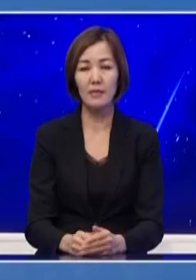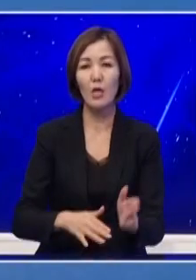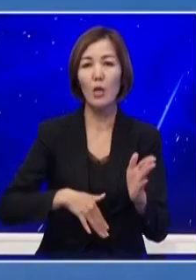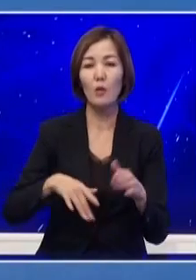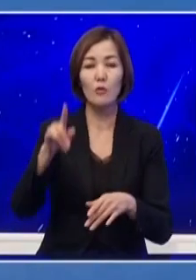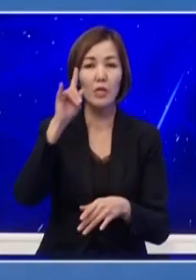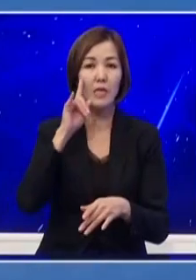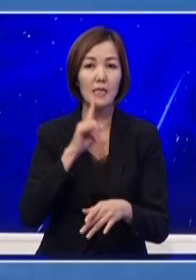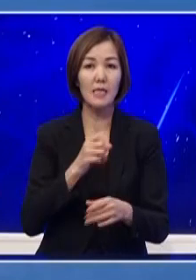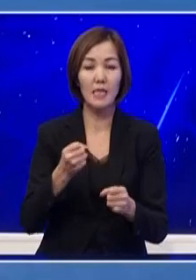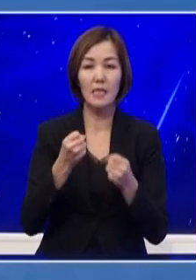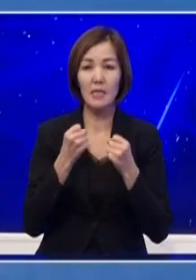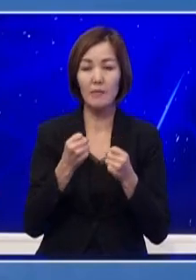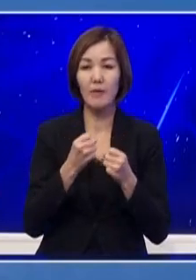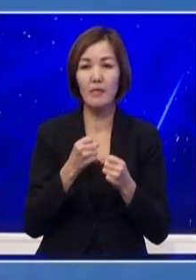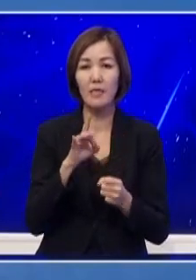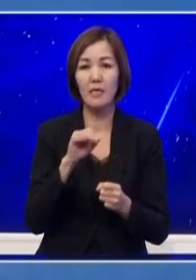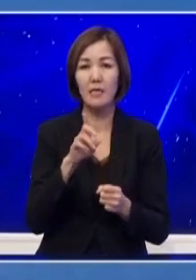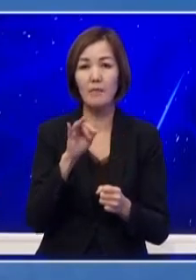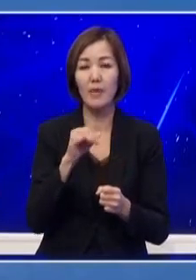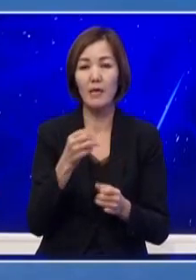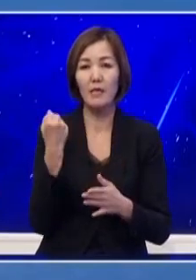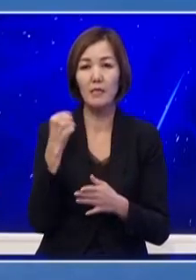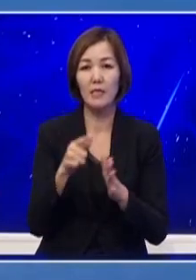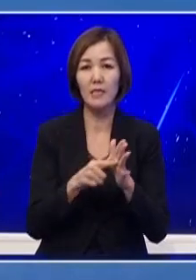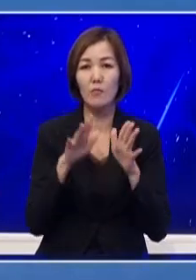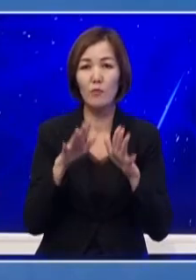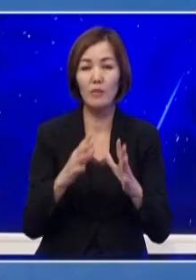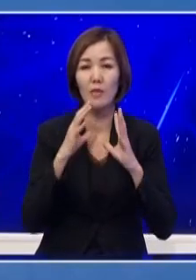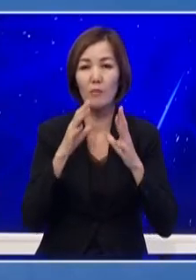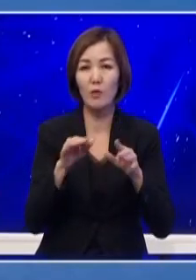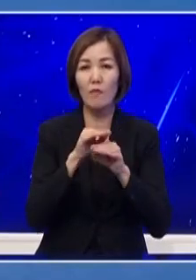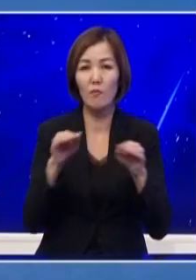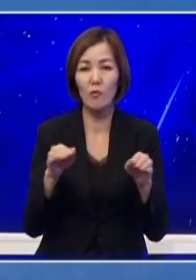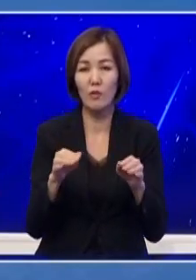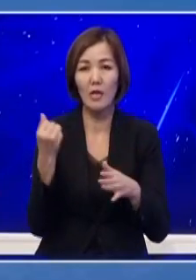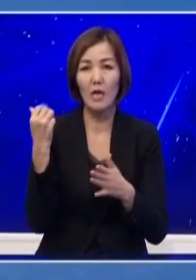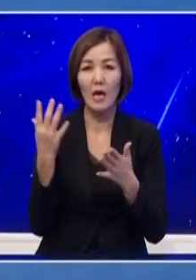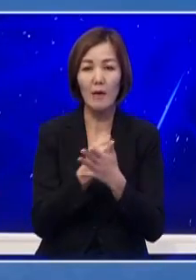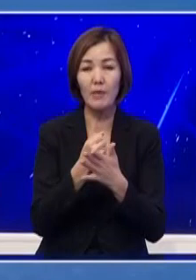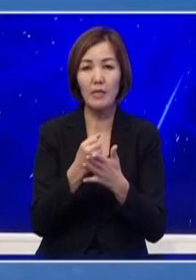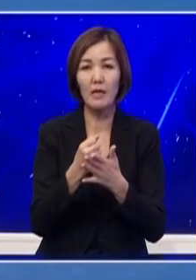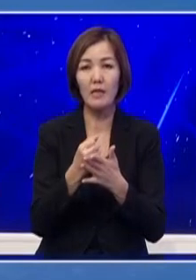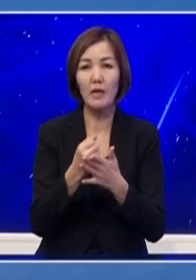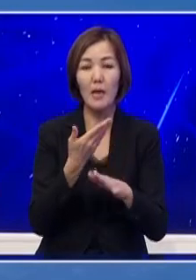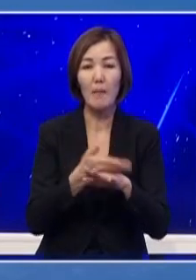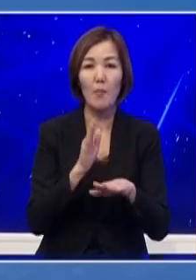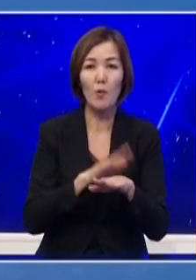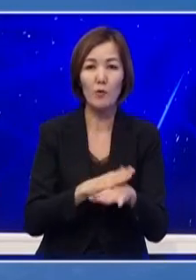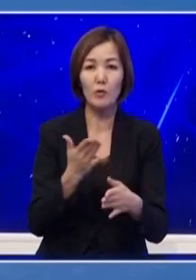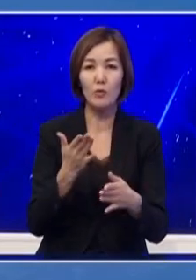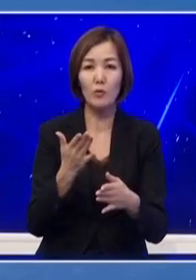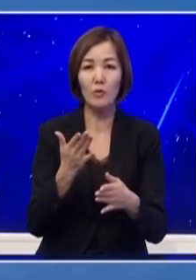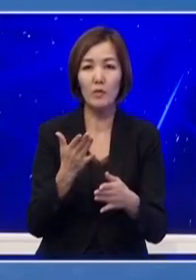Лучшая казахстанская теннисистка Елена Рыбакина, занимающая 7-е место в мировом рейтинге, обыграла польку Веронику Фальковскую на